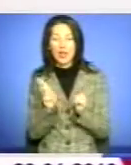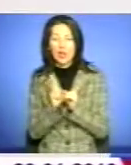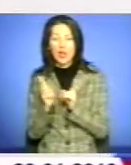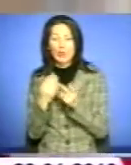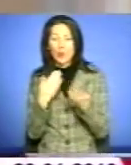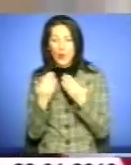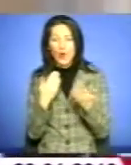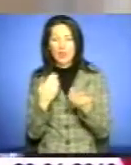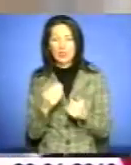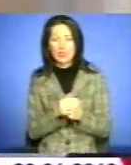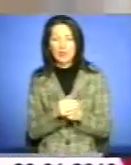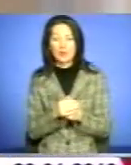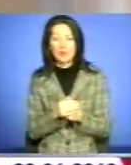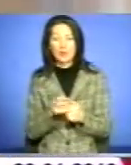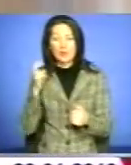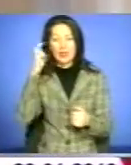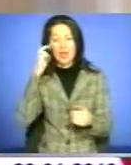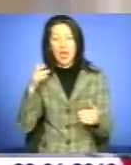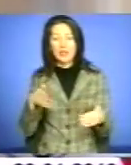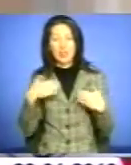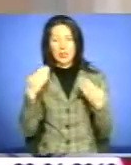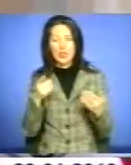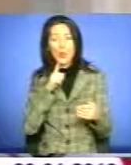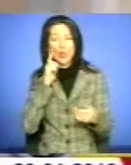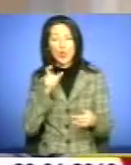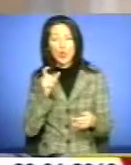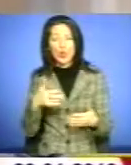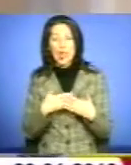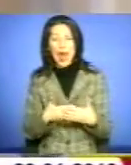ними. Кияни-ентузіасти та молоді люди, активні,